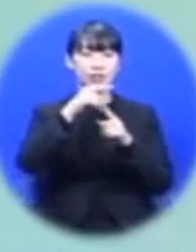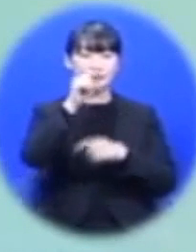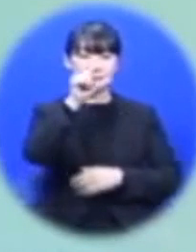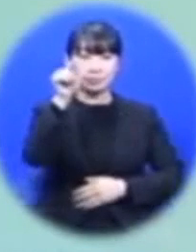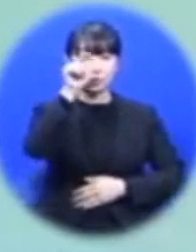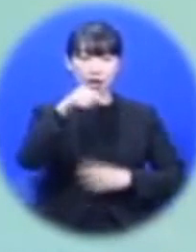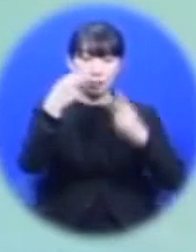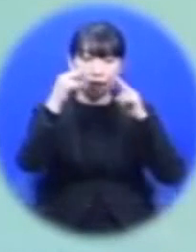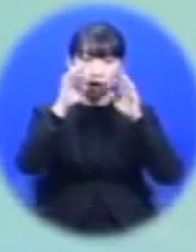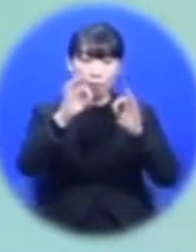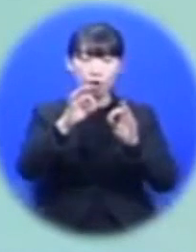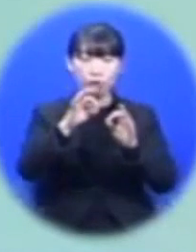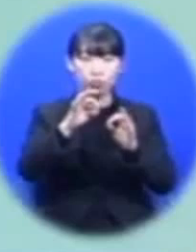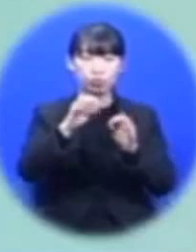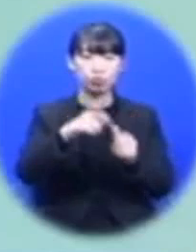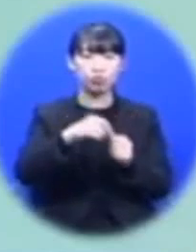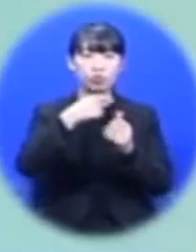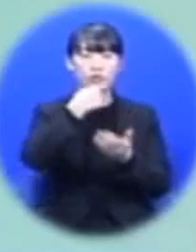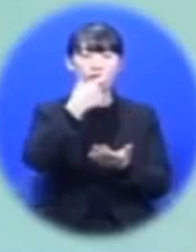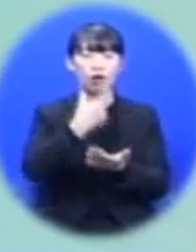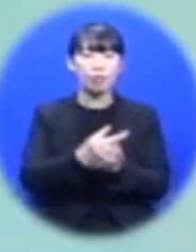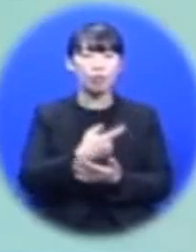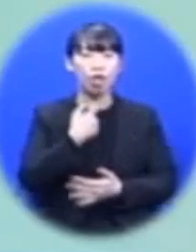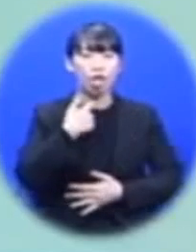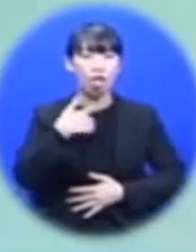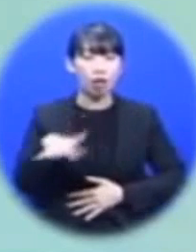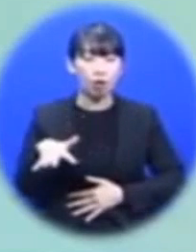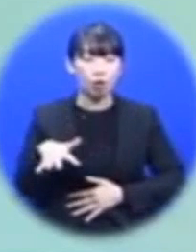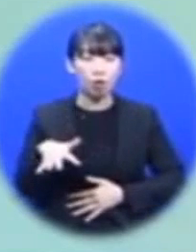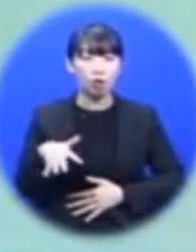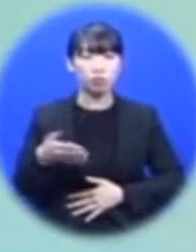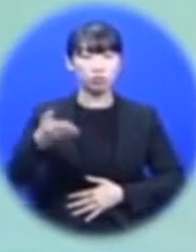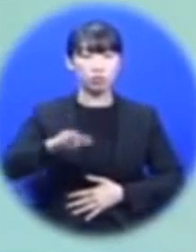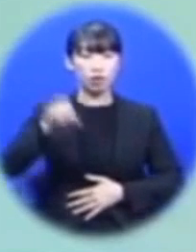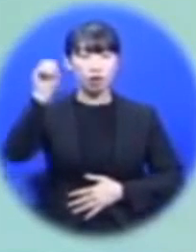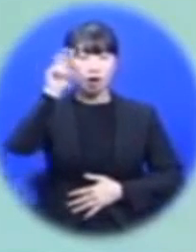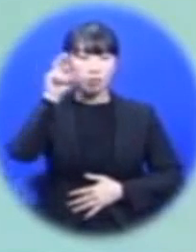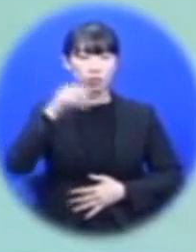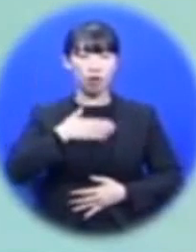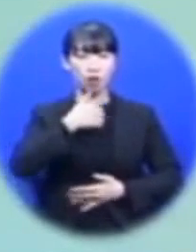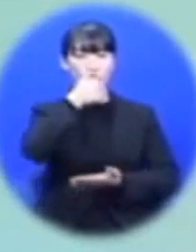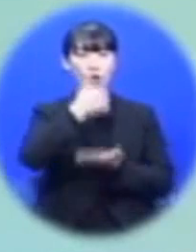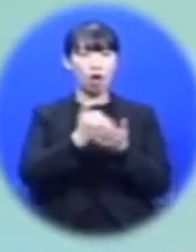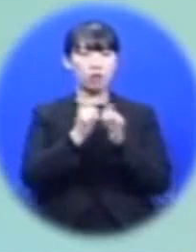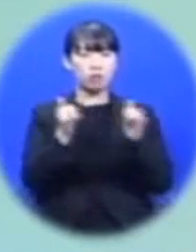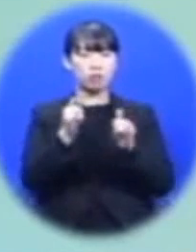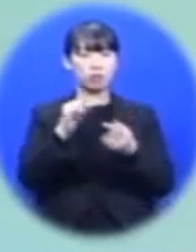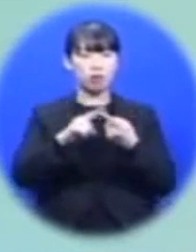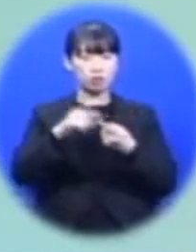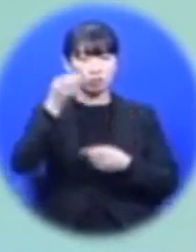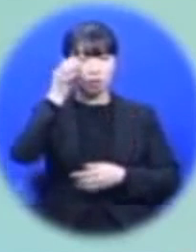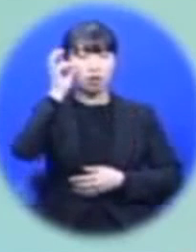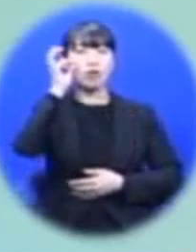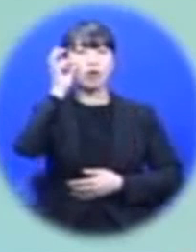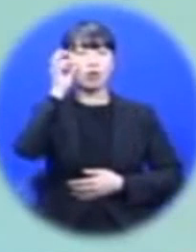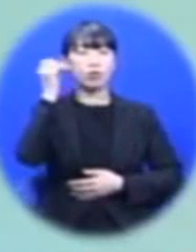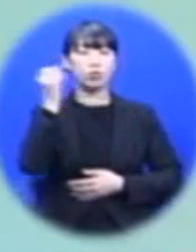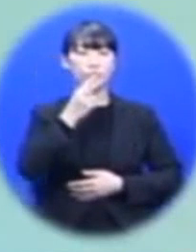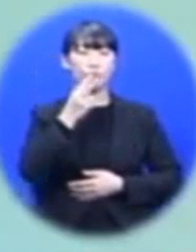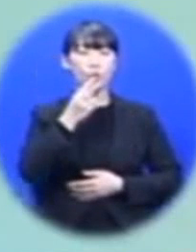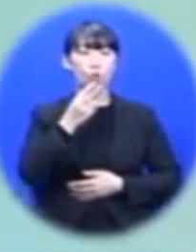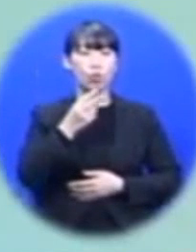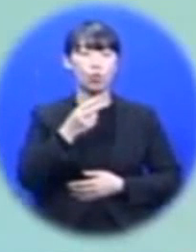구원의 감격이 없었는데 자기가 어떤 죄인인가 보는 눈 열어 주시고 죄를 이기지 못해서 그렇게 몸부림